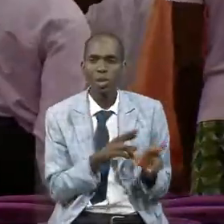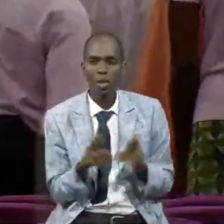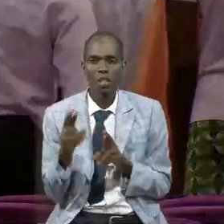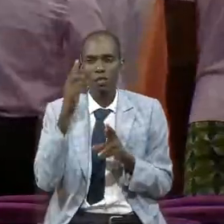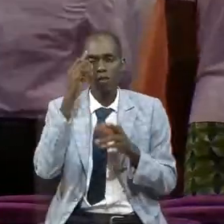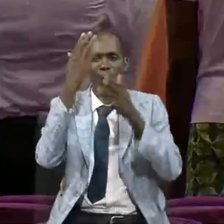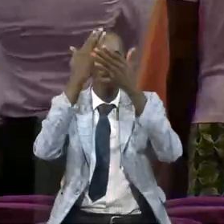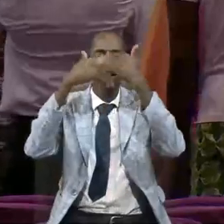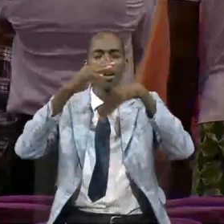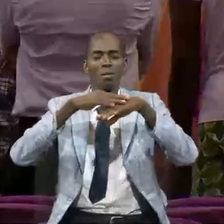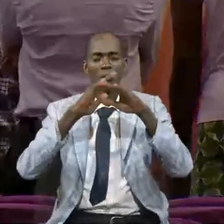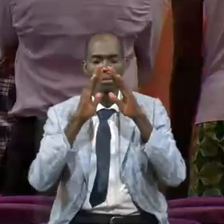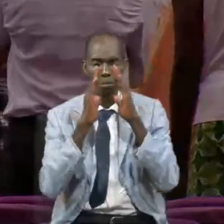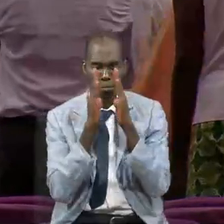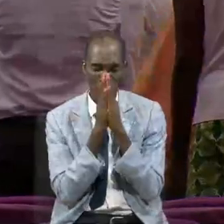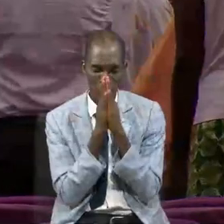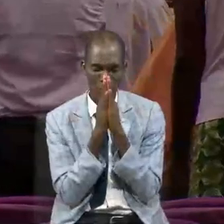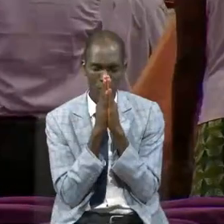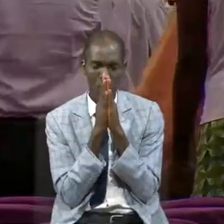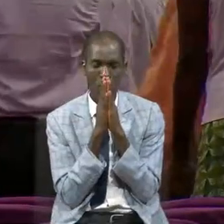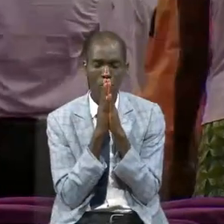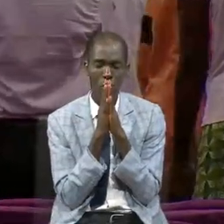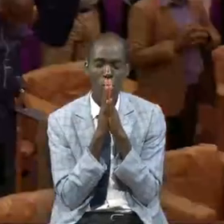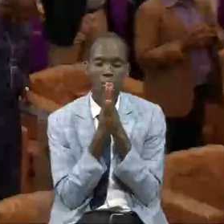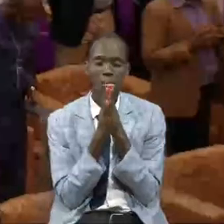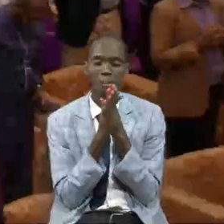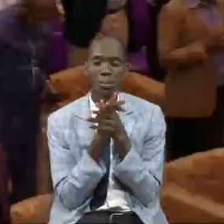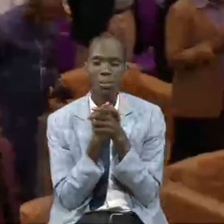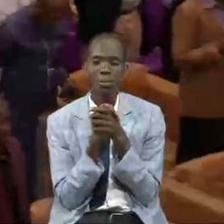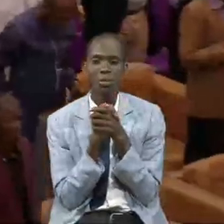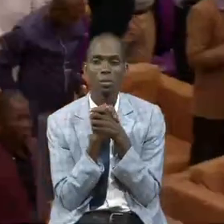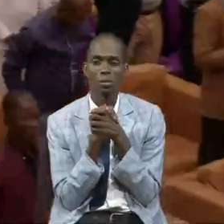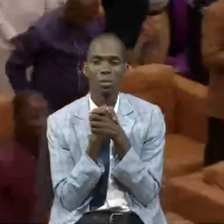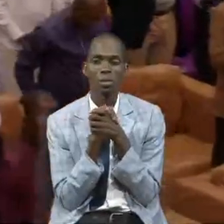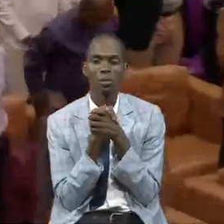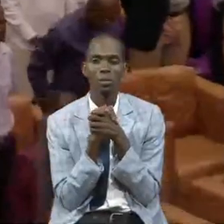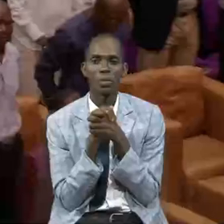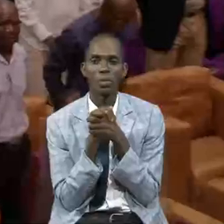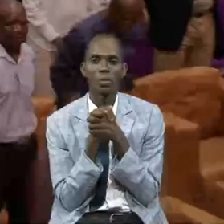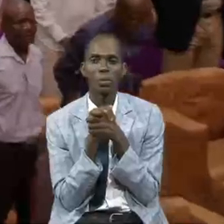et il vous rendra prêt pour le ciel. Ouvrez la bouche et parlez au Seigneur dans la prière.